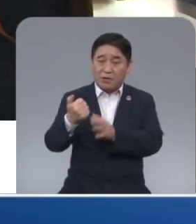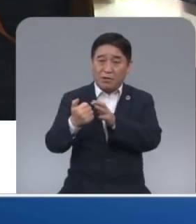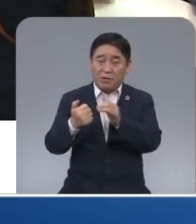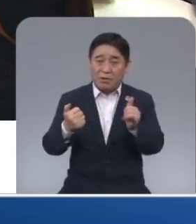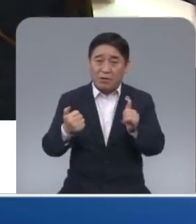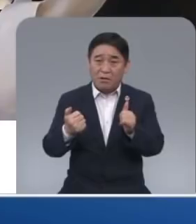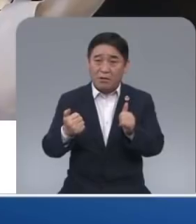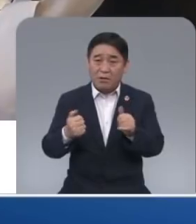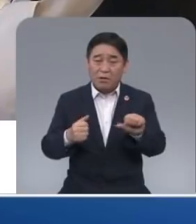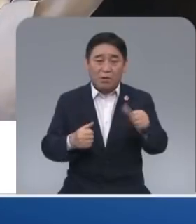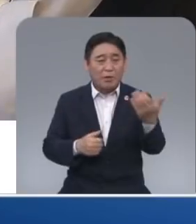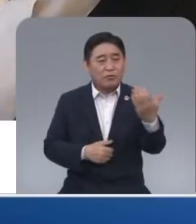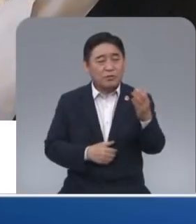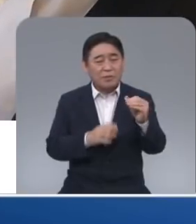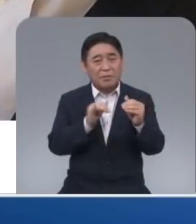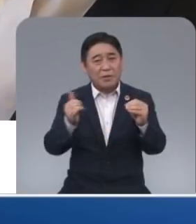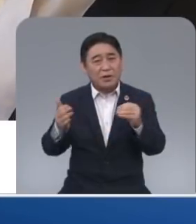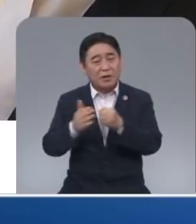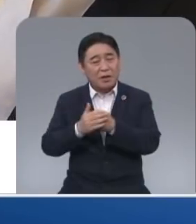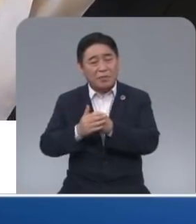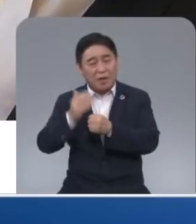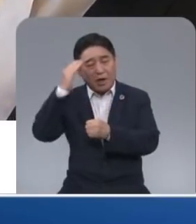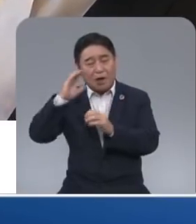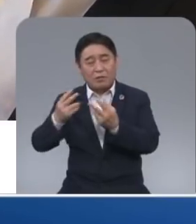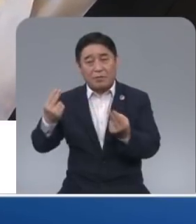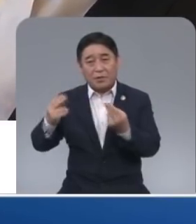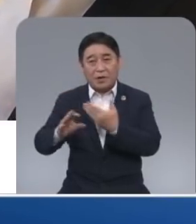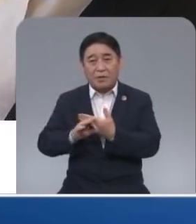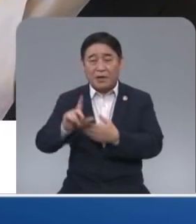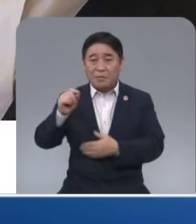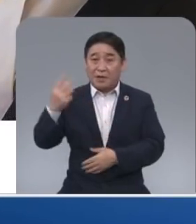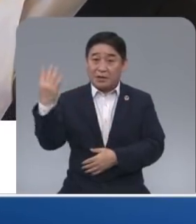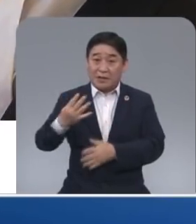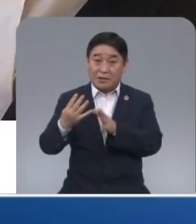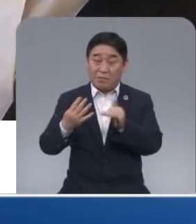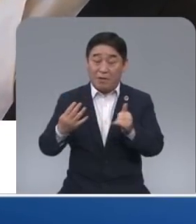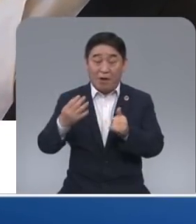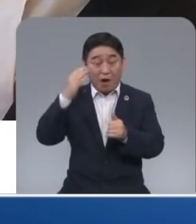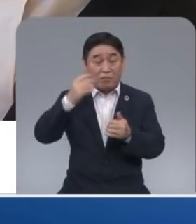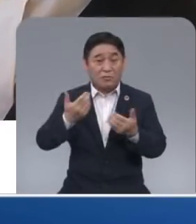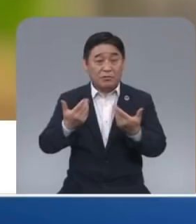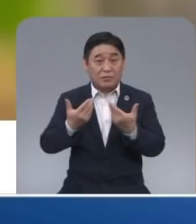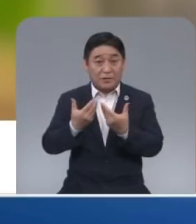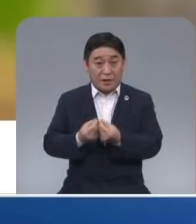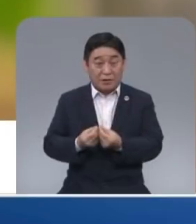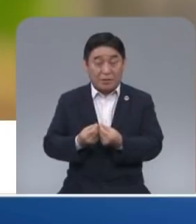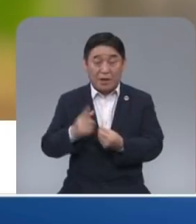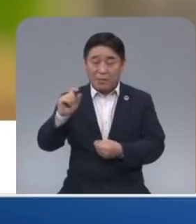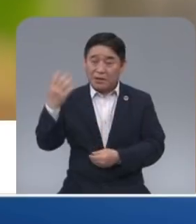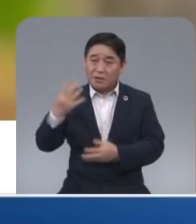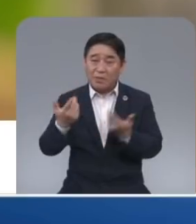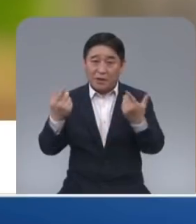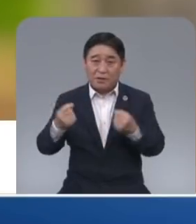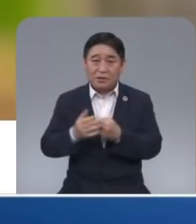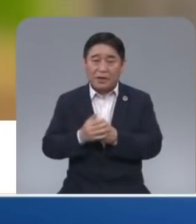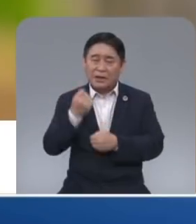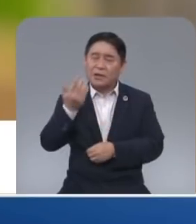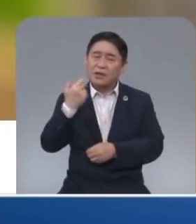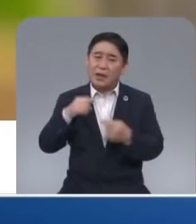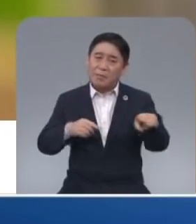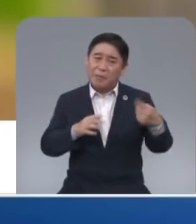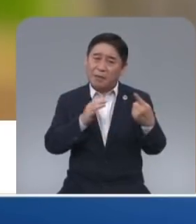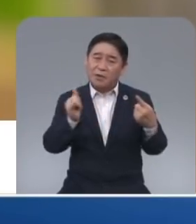나왔습니다. 인구 590만이니까 우리나라로 대입하면 14,000명이 나온 거고요. 이게 한 달 전만 해도 100명 나왔는데